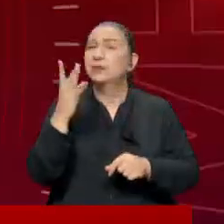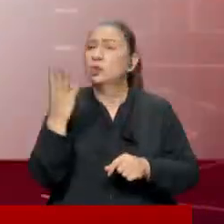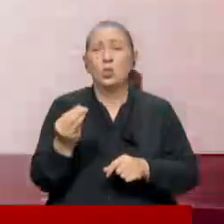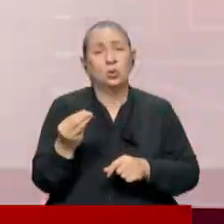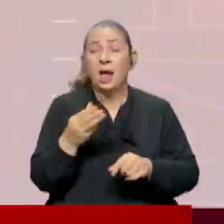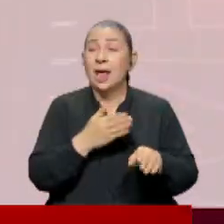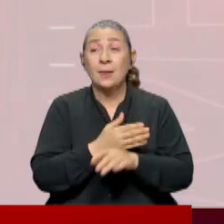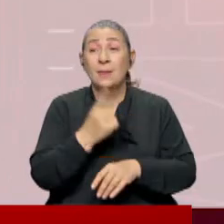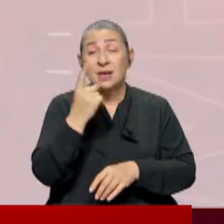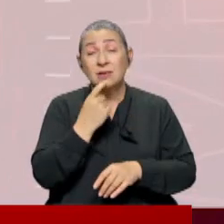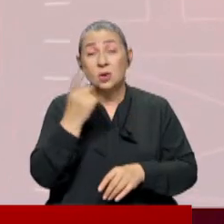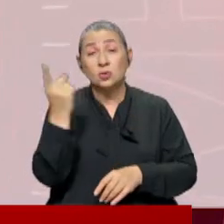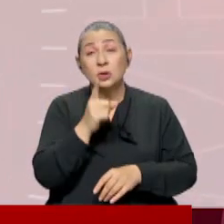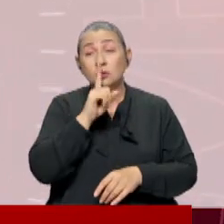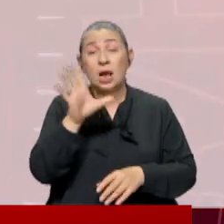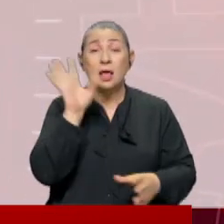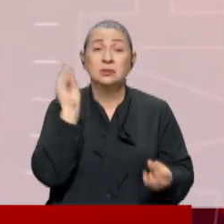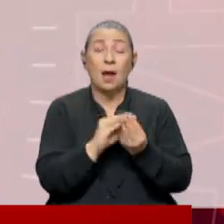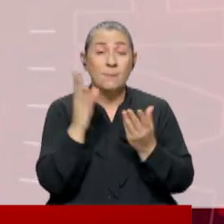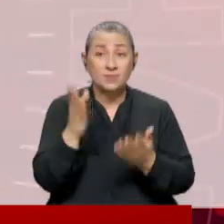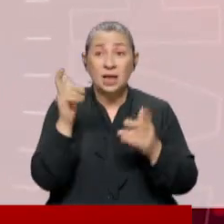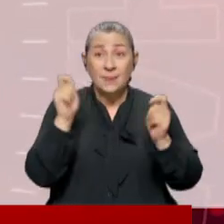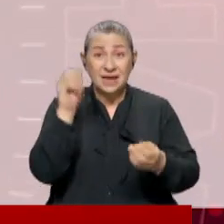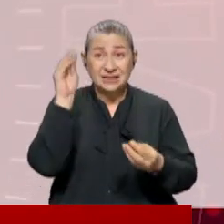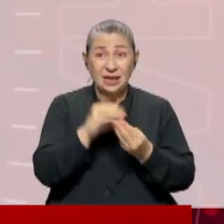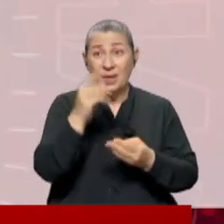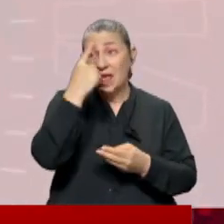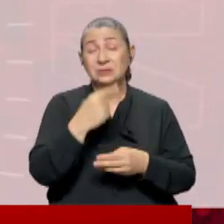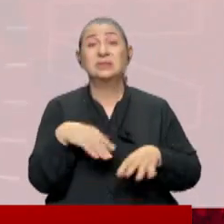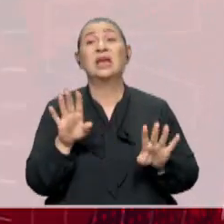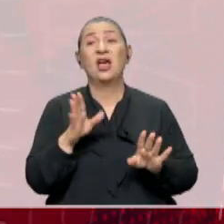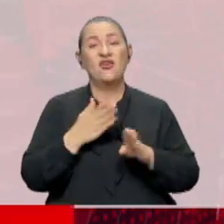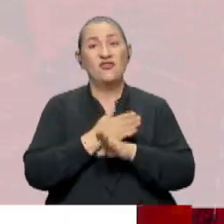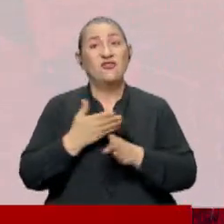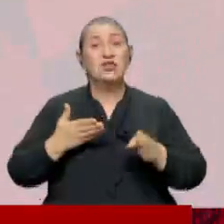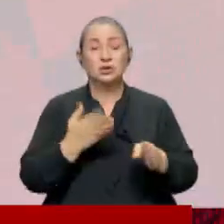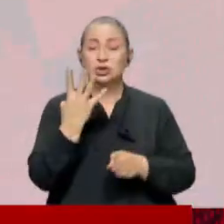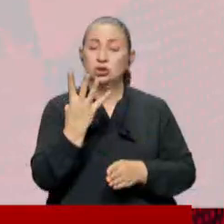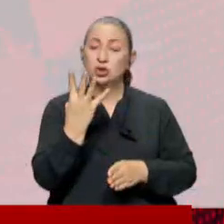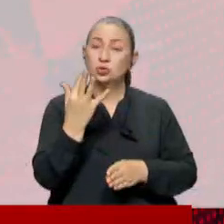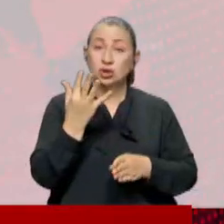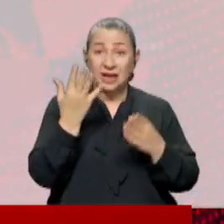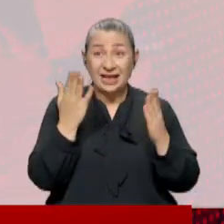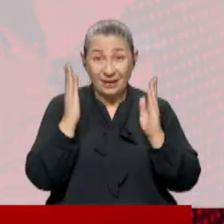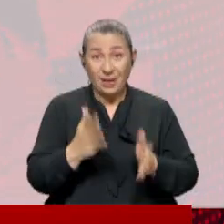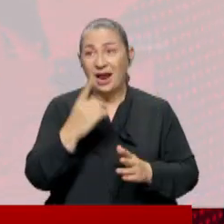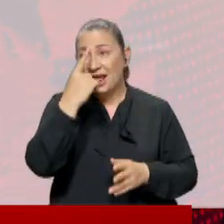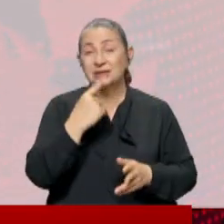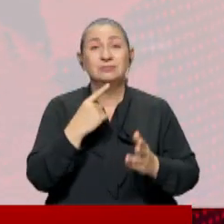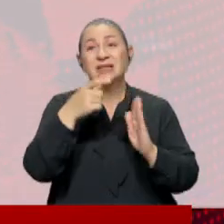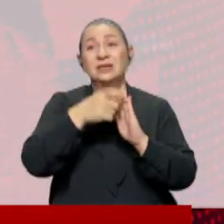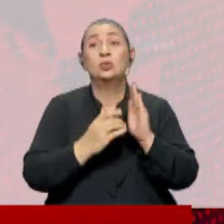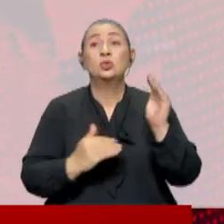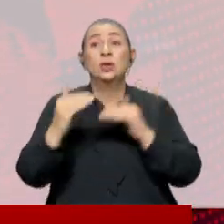olur. Ekmek bir yılda %150 zamlandı. Yapılan zamlar resmi değil. Fırıncılar 4-4,5 lirayken de resmi